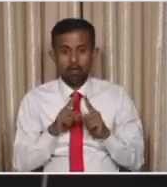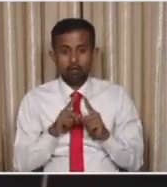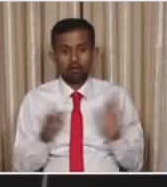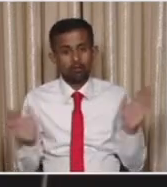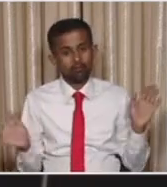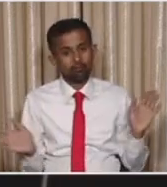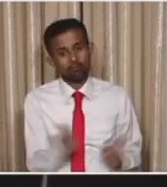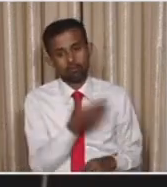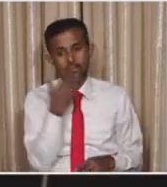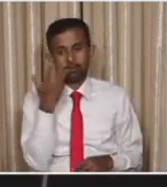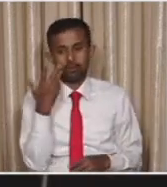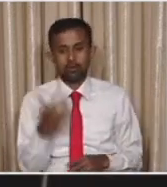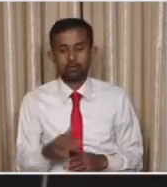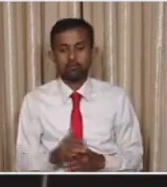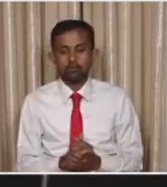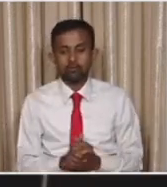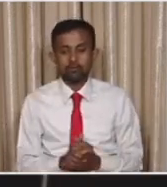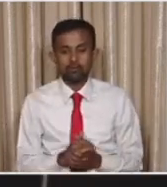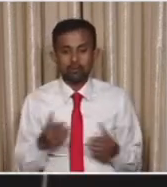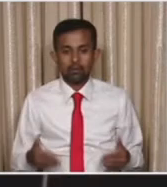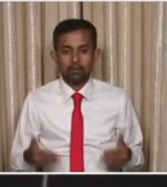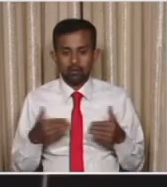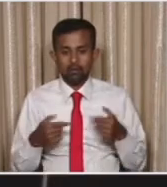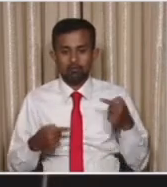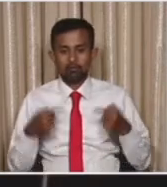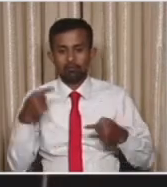යති. අද විවාදය